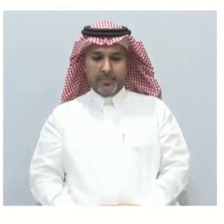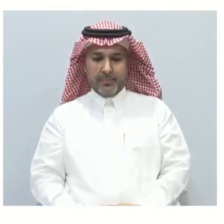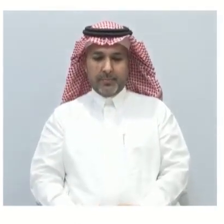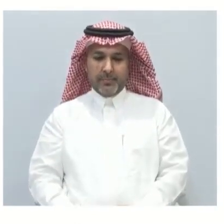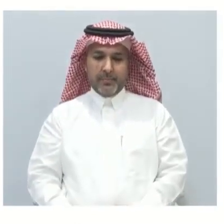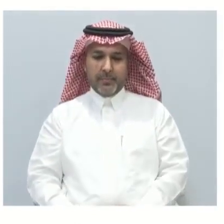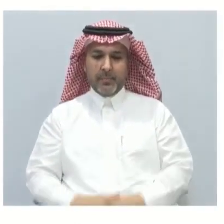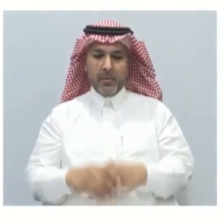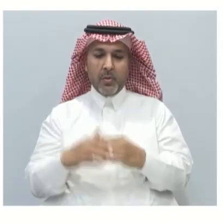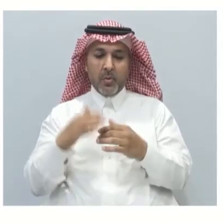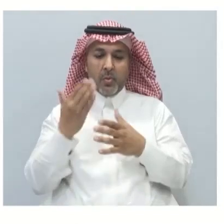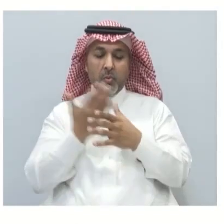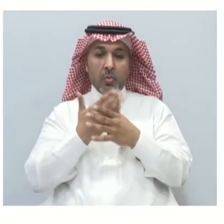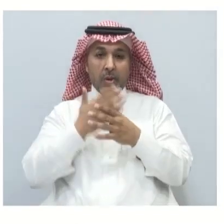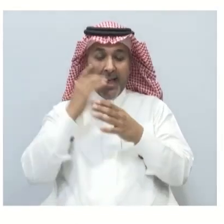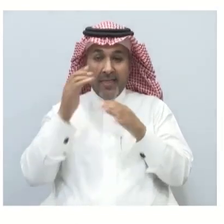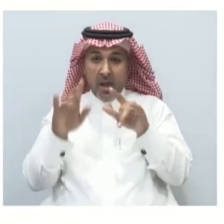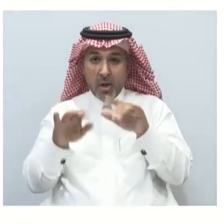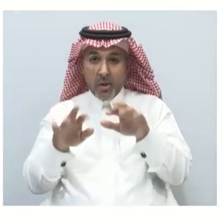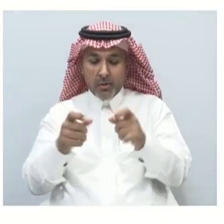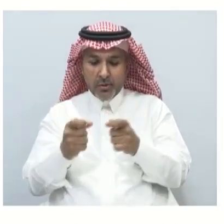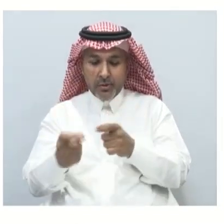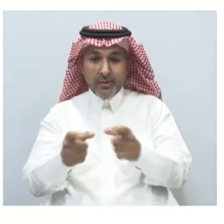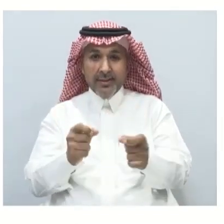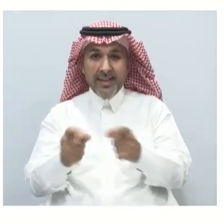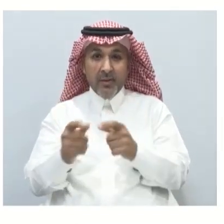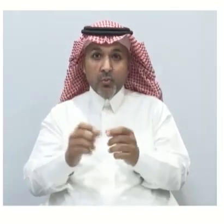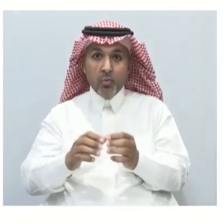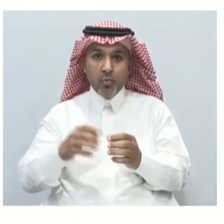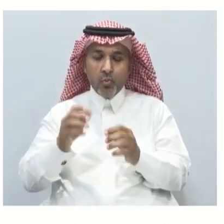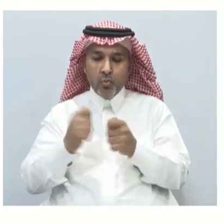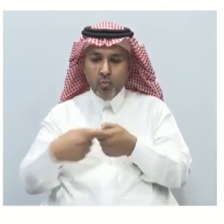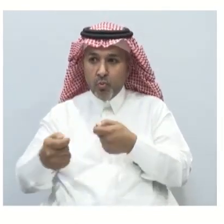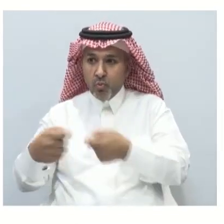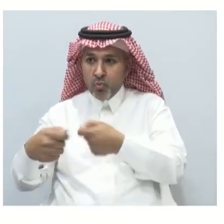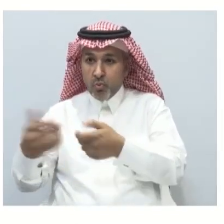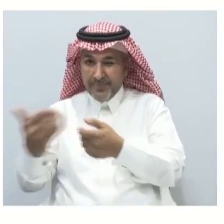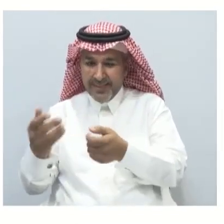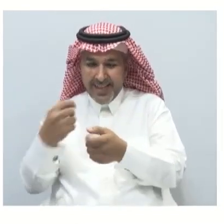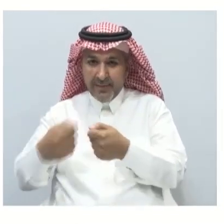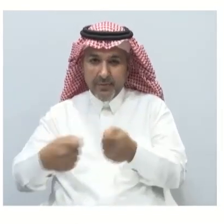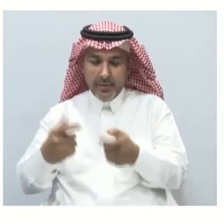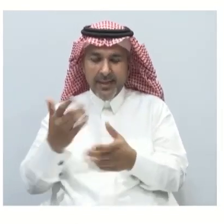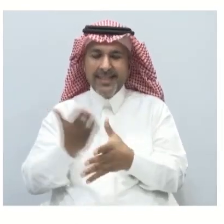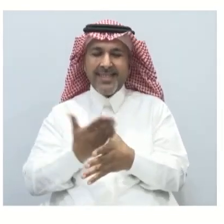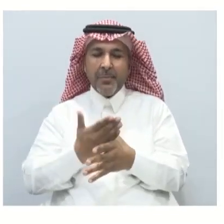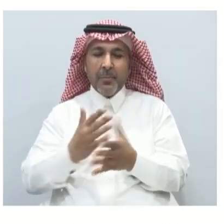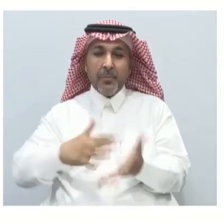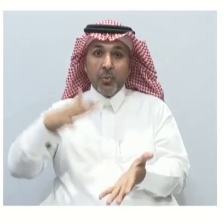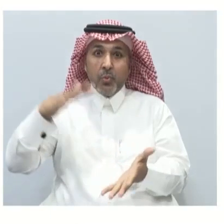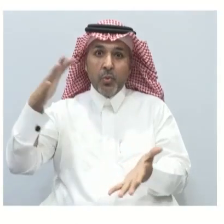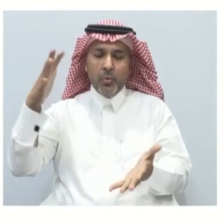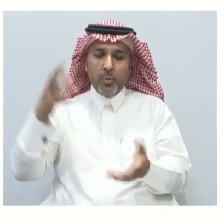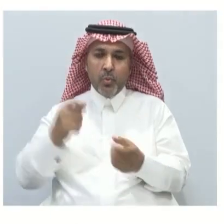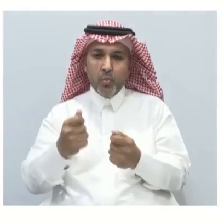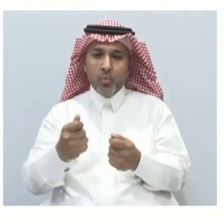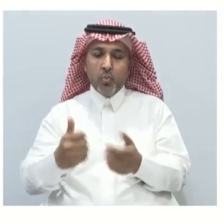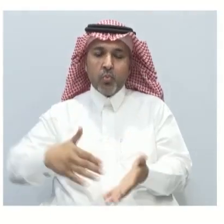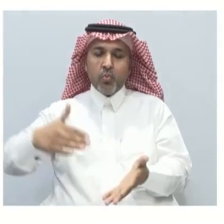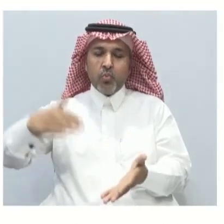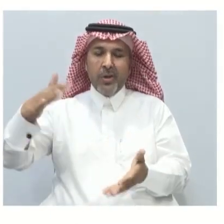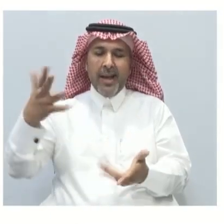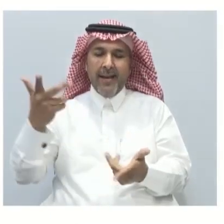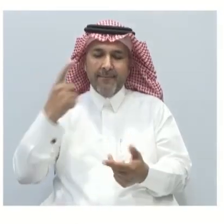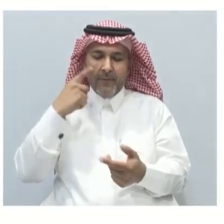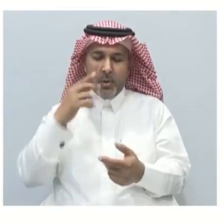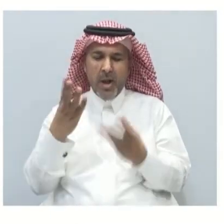تتزايد اشتراكات مواقع الانترنت بطريقه سريعه فتاخذ شكل داله اسيه فاذا كان عدد الاشتراكات في احد